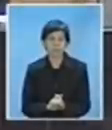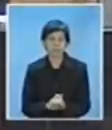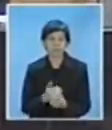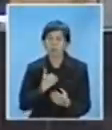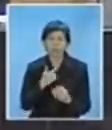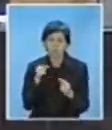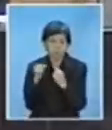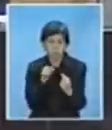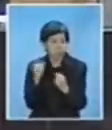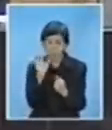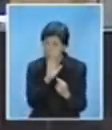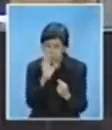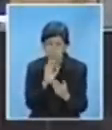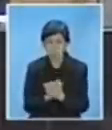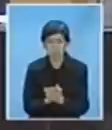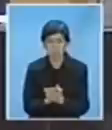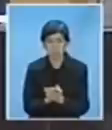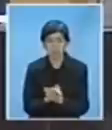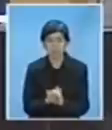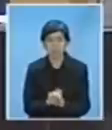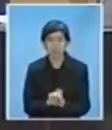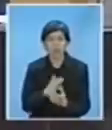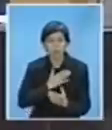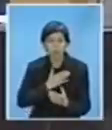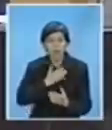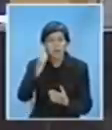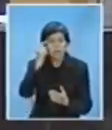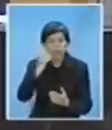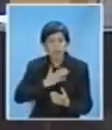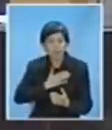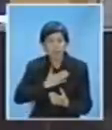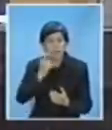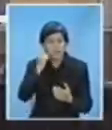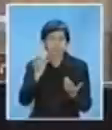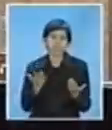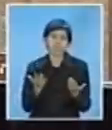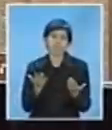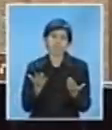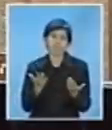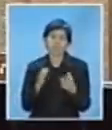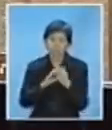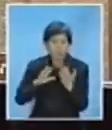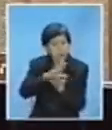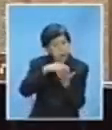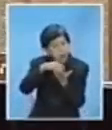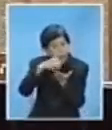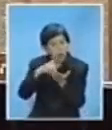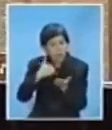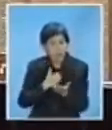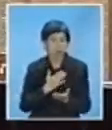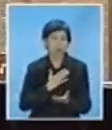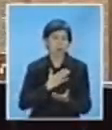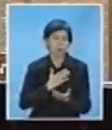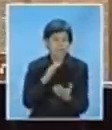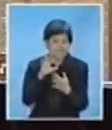คิดจะไปตอบโต้ท่านนะครับเพราะไม่จำเป็นครับผมเชื่อว่าที่ผมพูดอยู่เนี่ยพูดให้คนทั้งประเทศฟังครับว่า